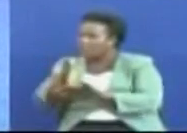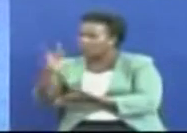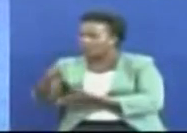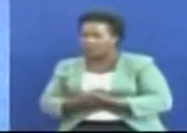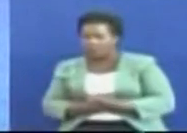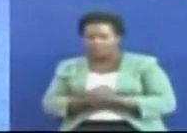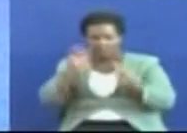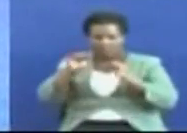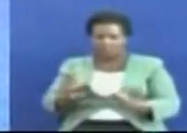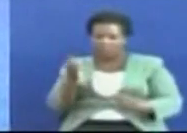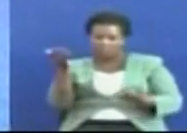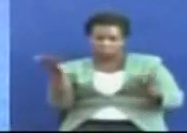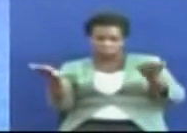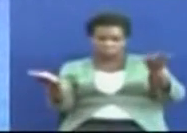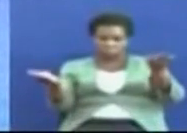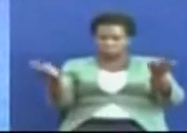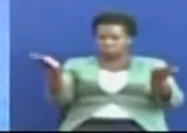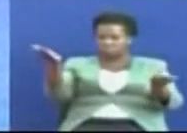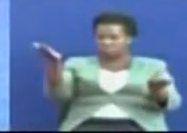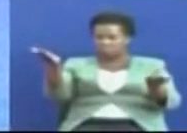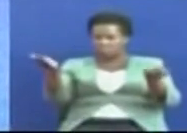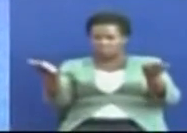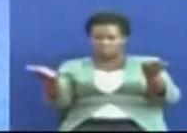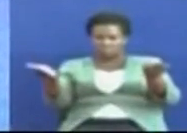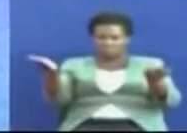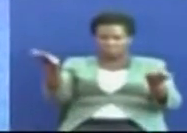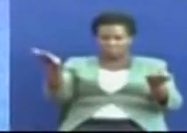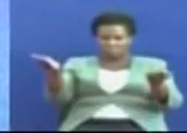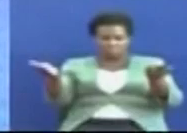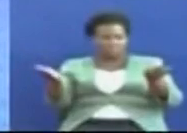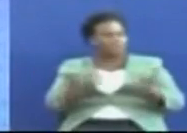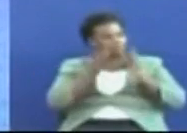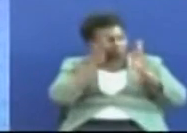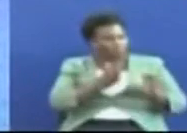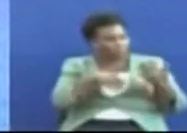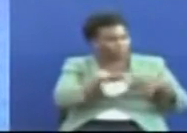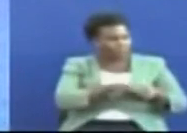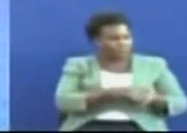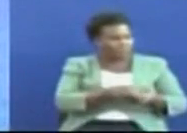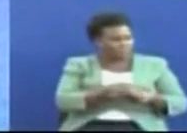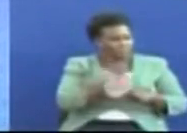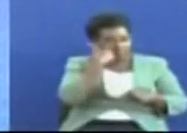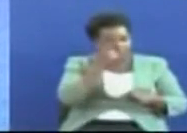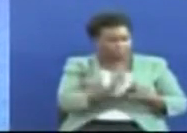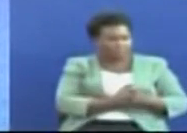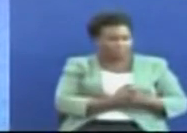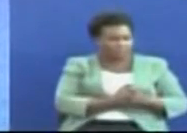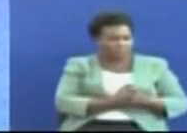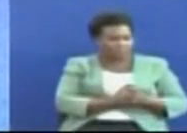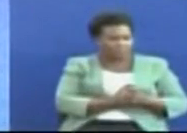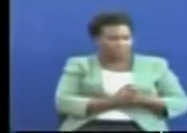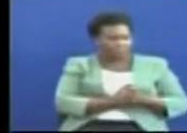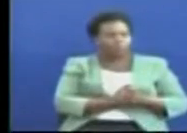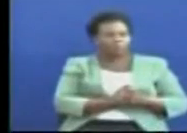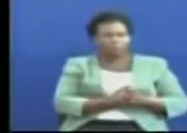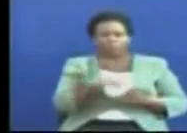Balan vizuri meshi mwenye nadani kwa jibu hilo watak mimi kwamba jiti hizi kwa kweli ni kubwa na